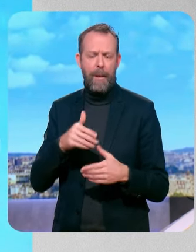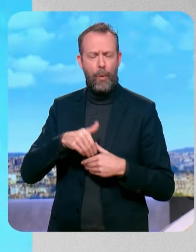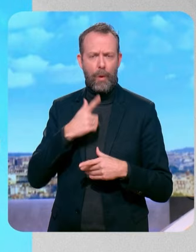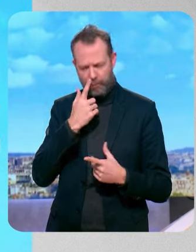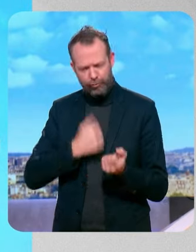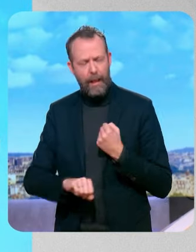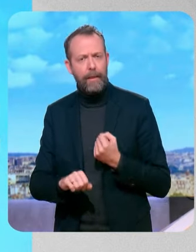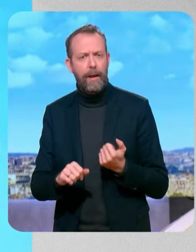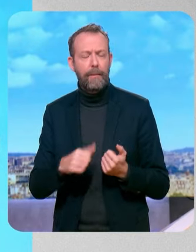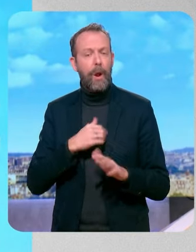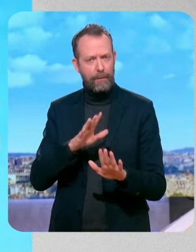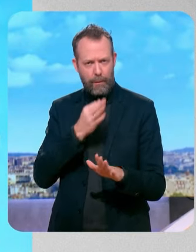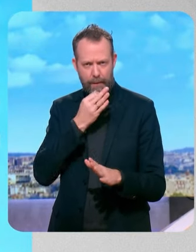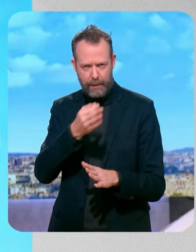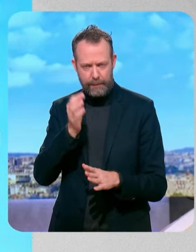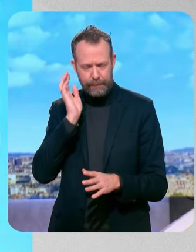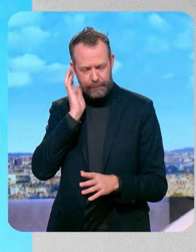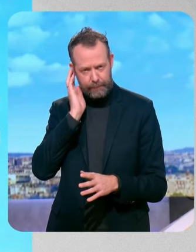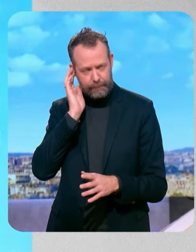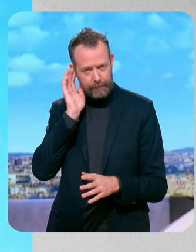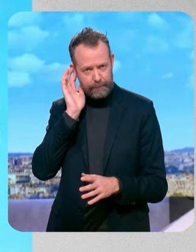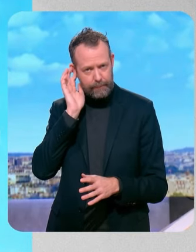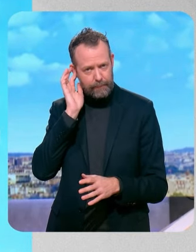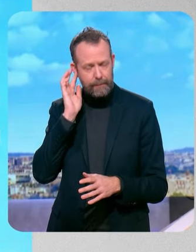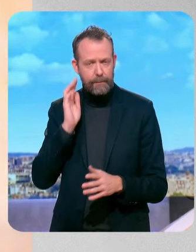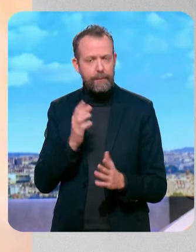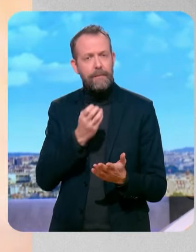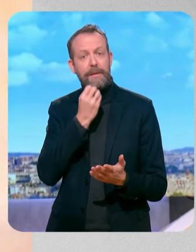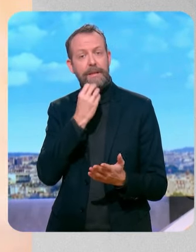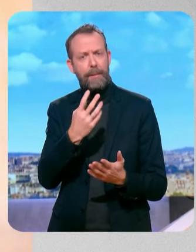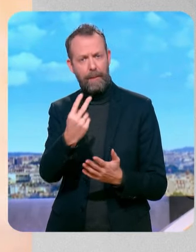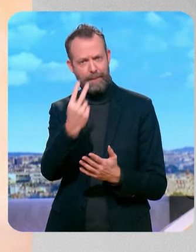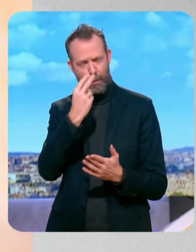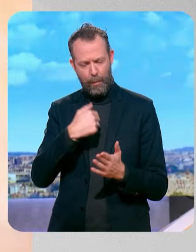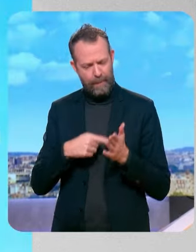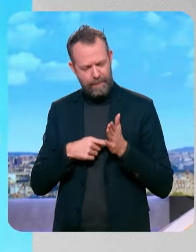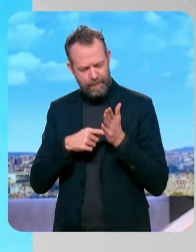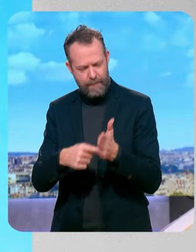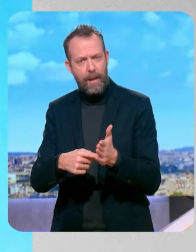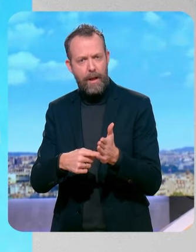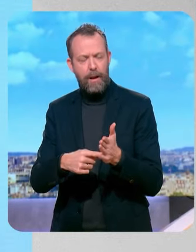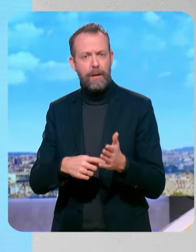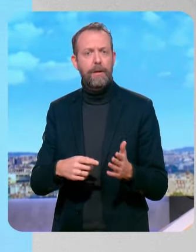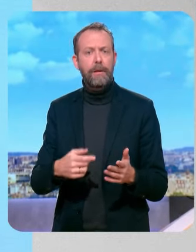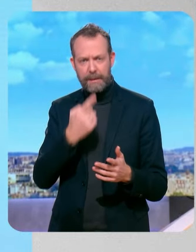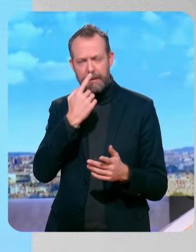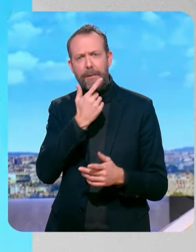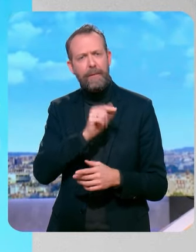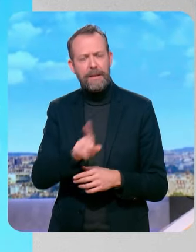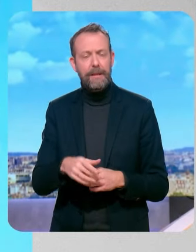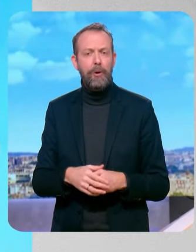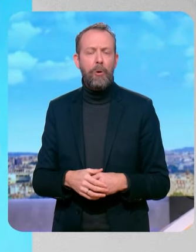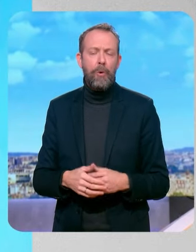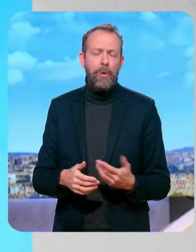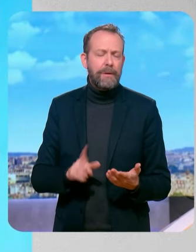permettre. Si vous me permettez... Je vous en prie. C'est bien que vous me trouviez loyal, parce que c'est ce ça que pas je facile. Suis... Non,